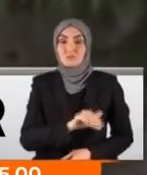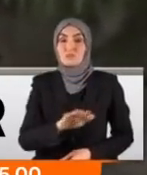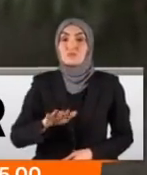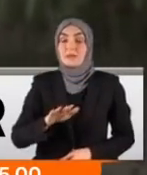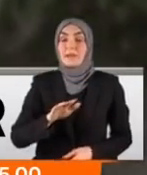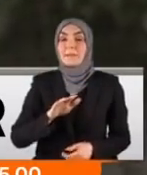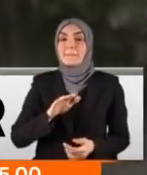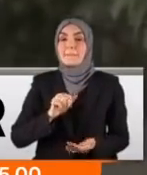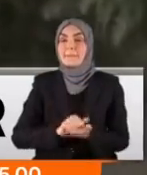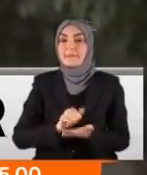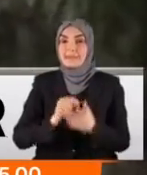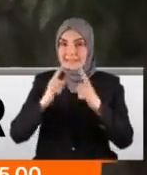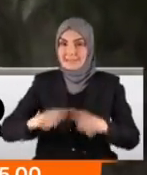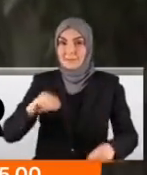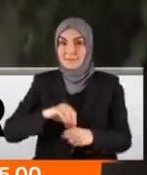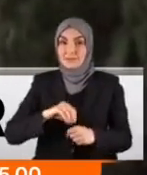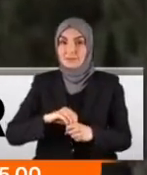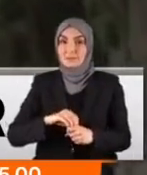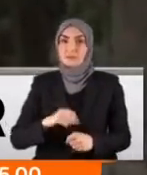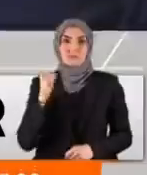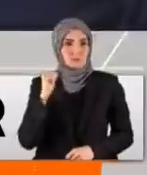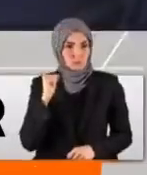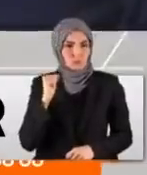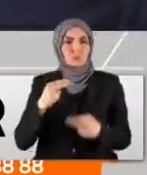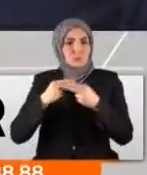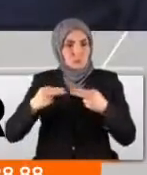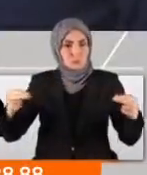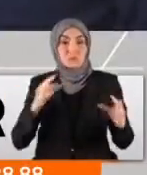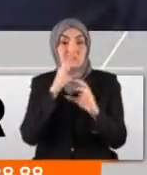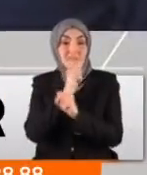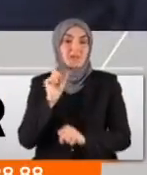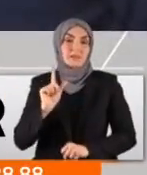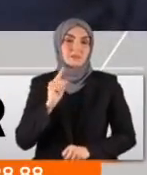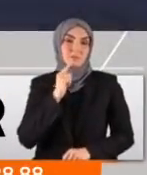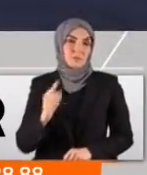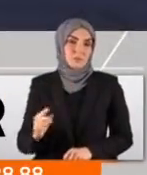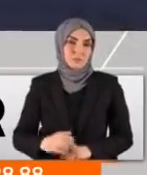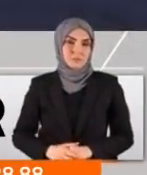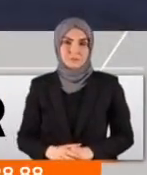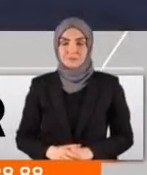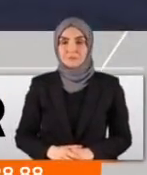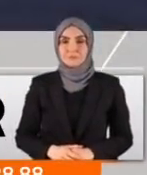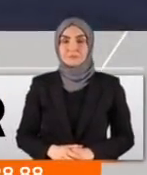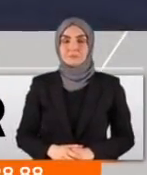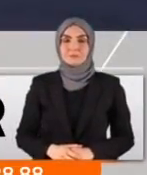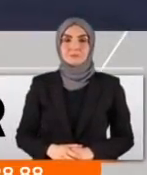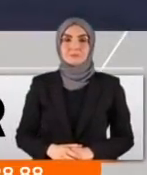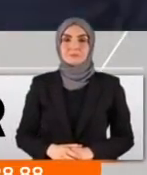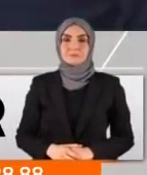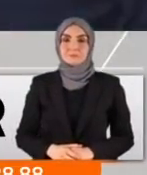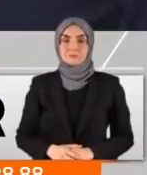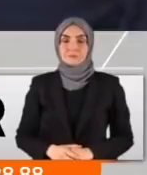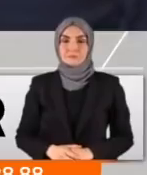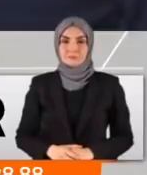hesaplarında güçlü ve uzun şifre olmasını tavsiye ediyor. Aslında yapmamız gereken çok basit şeyler var. İki faktörlü korumalara geçmemiz